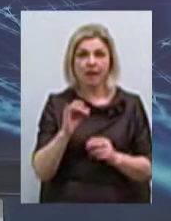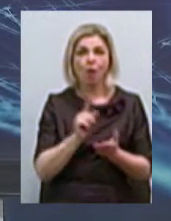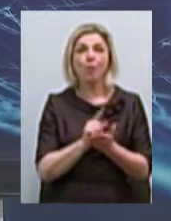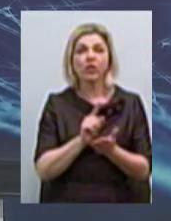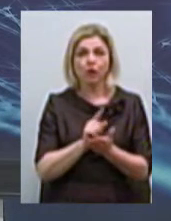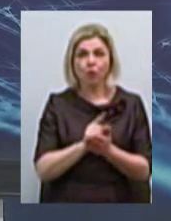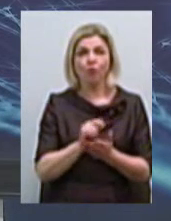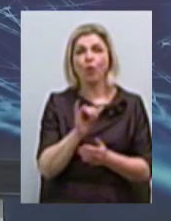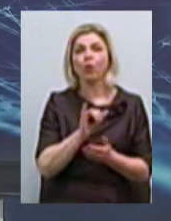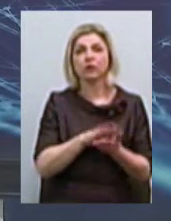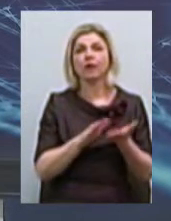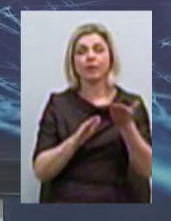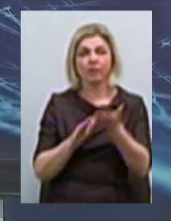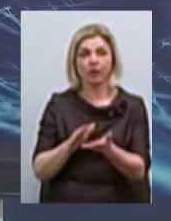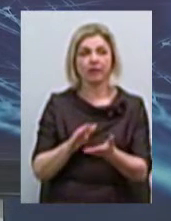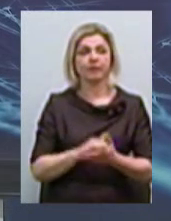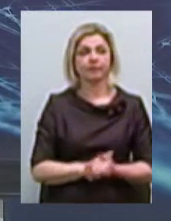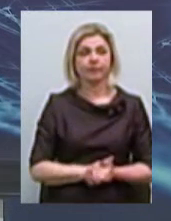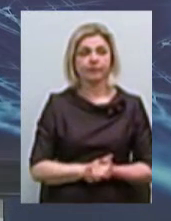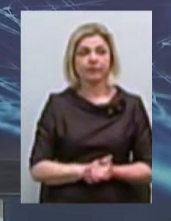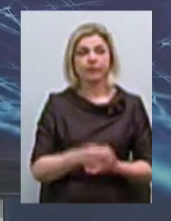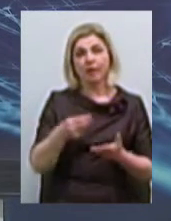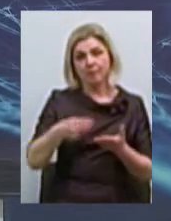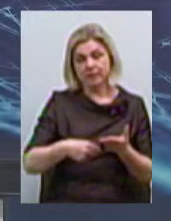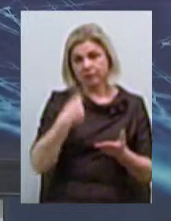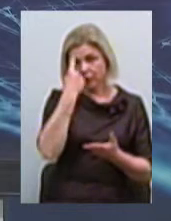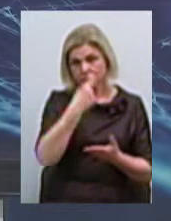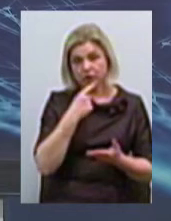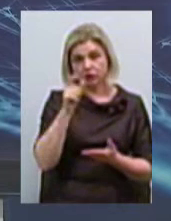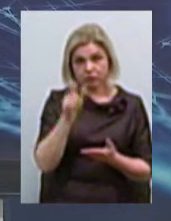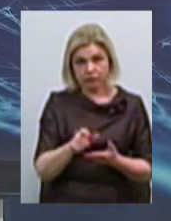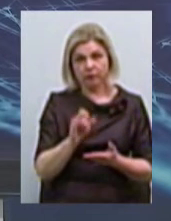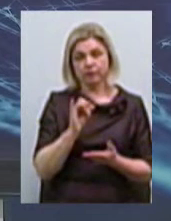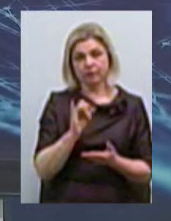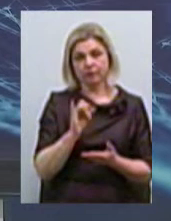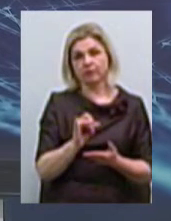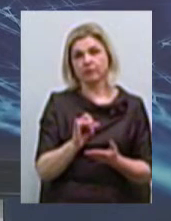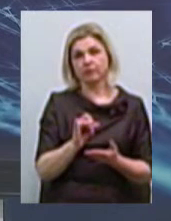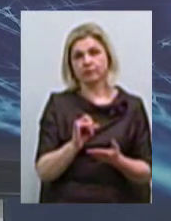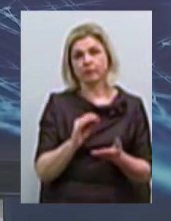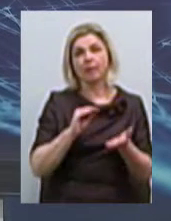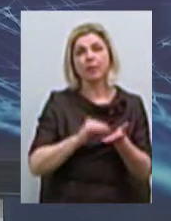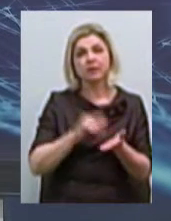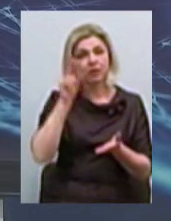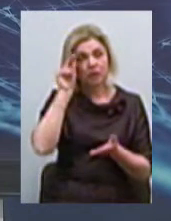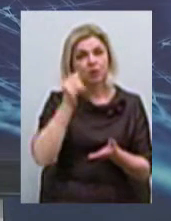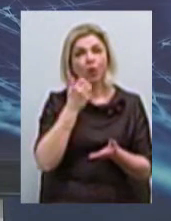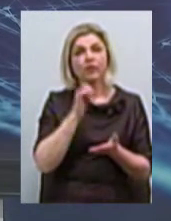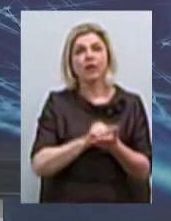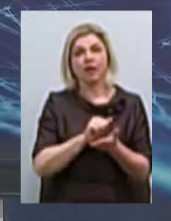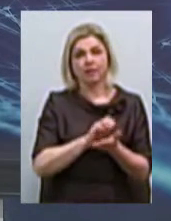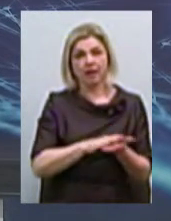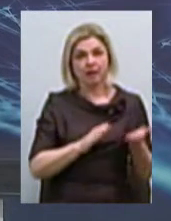декларація, це основні реквізити, вона підписується особисто платником та вказується дата, коли подається податкова